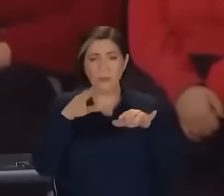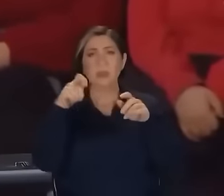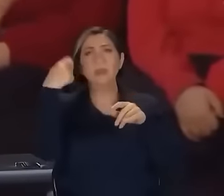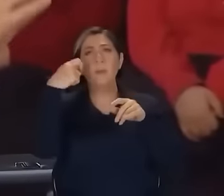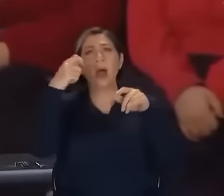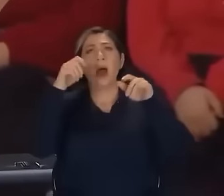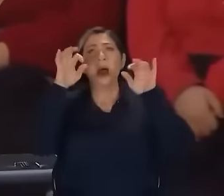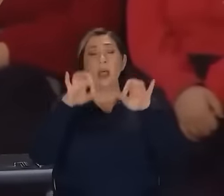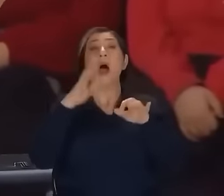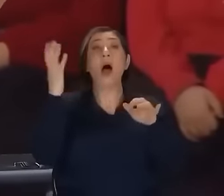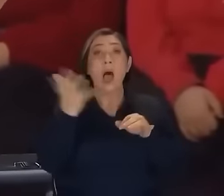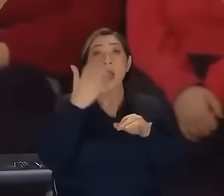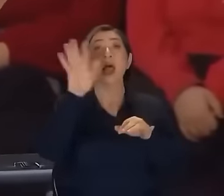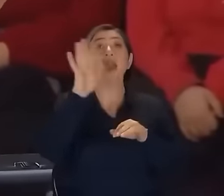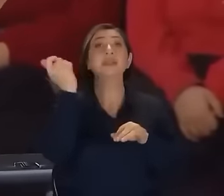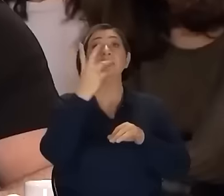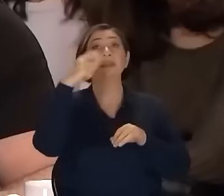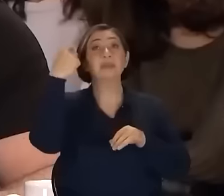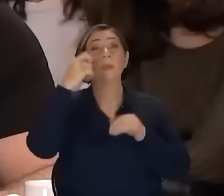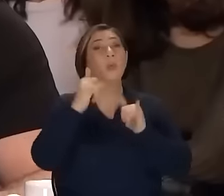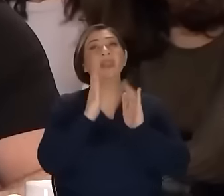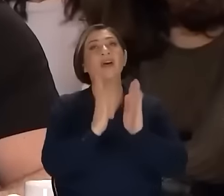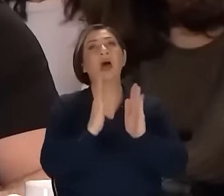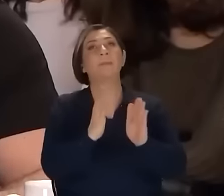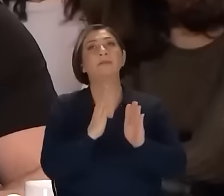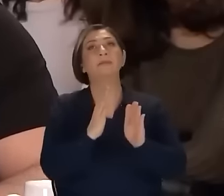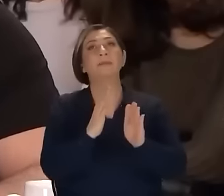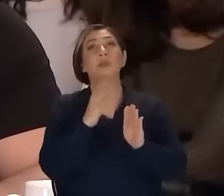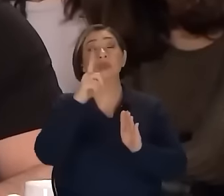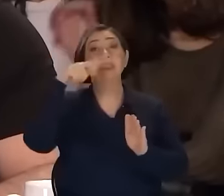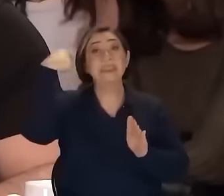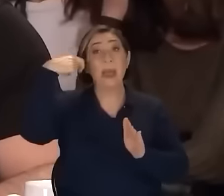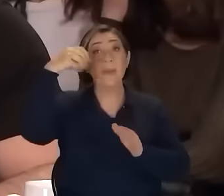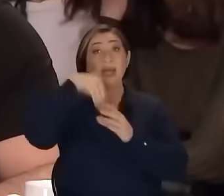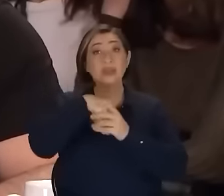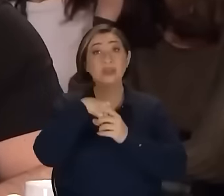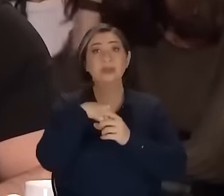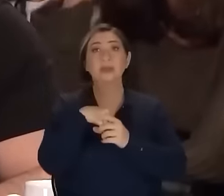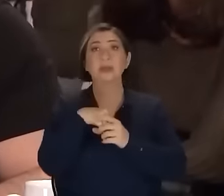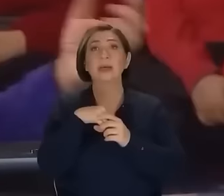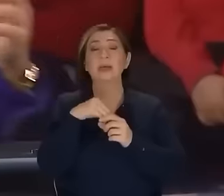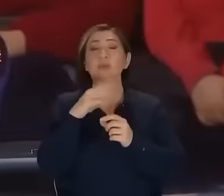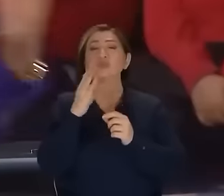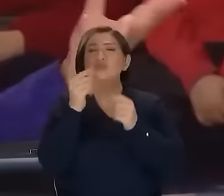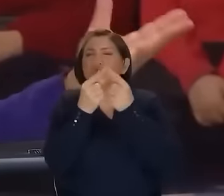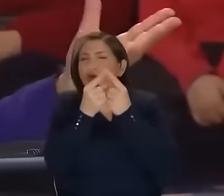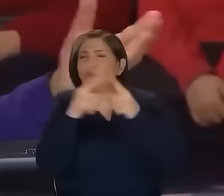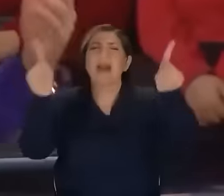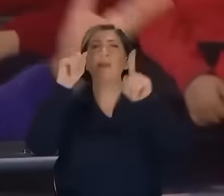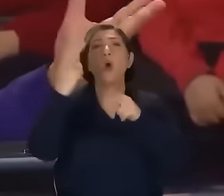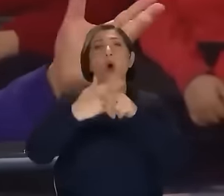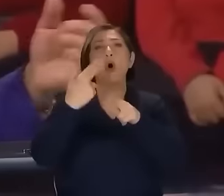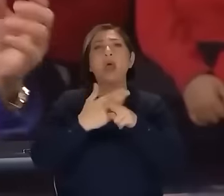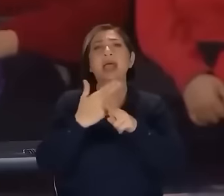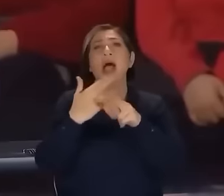oynuyor ve hala 50 kişilik bir sinemada oynuyor. Şimdi bu sinema için mesela benim var böyle hayallerim. Çok uç bir örnek, korkunç bir